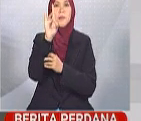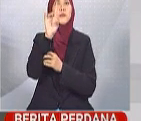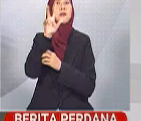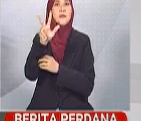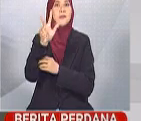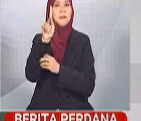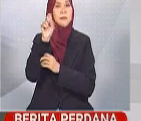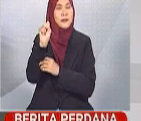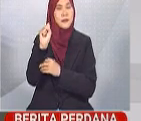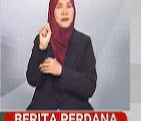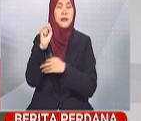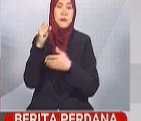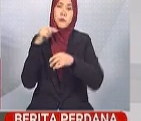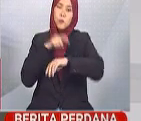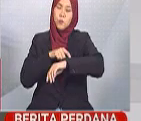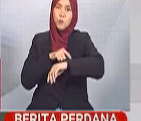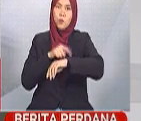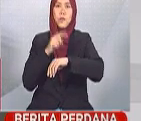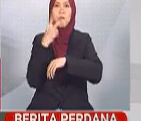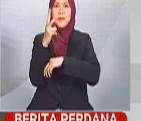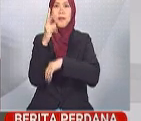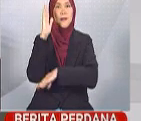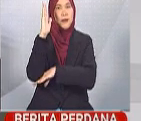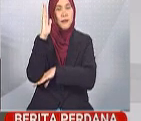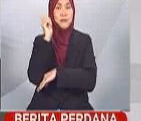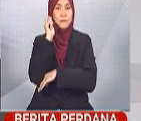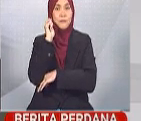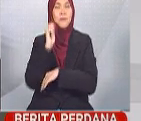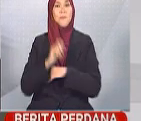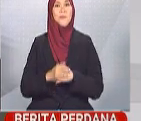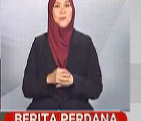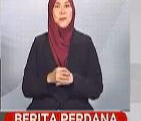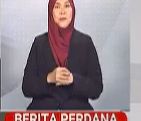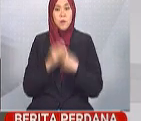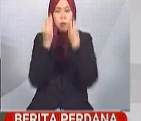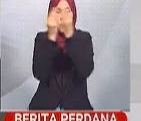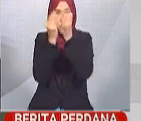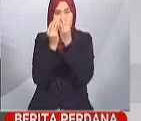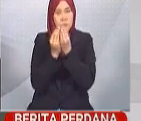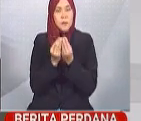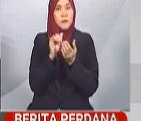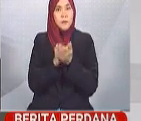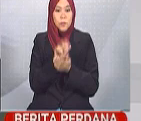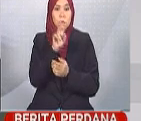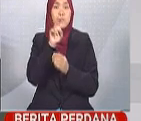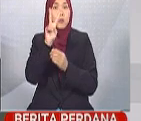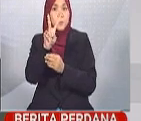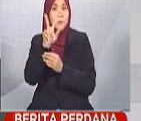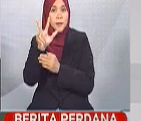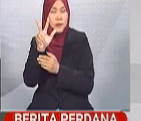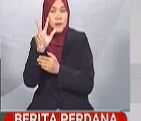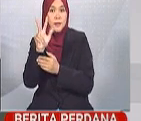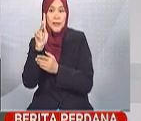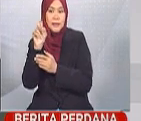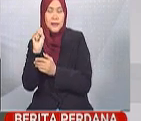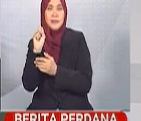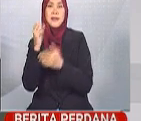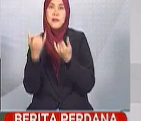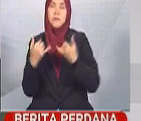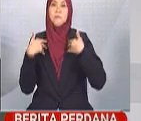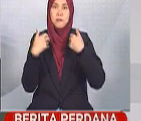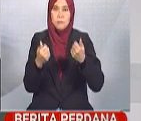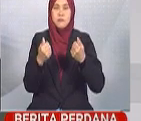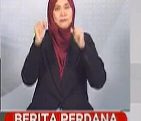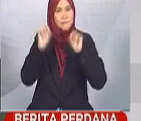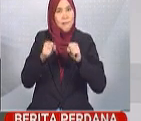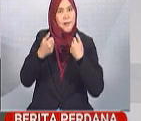83c sehingga 12.00 tengah hari ia bagaimanapun daripada jumlah tersebut 23c sudah pulih sepenuhnya dan